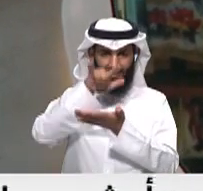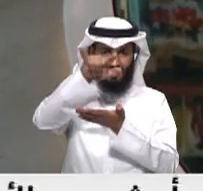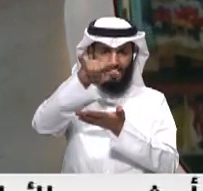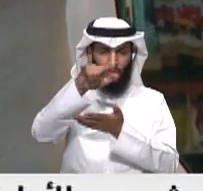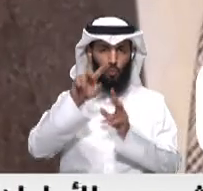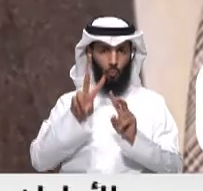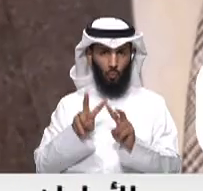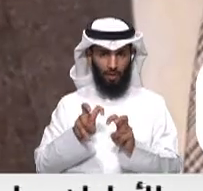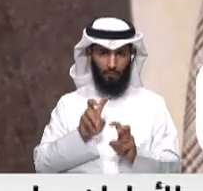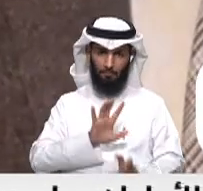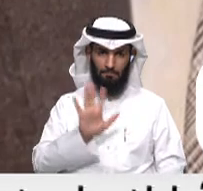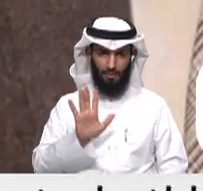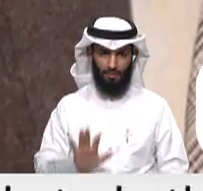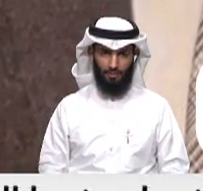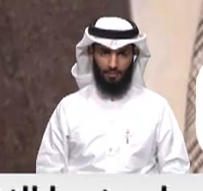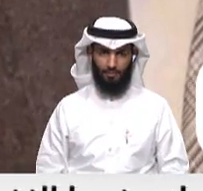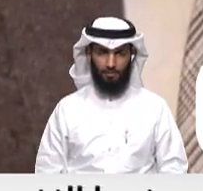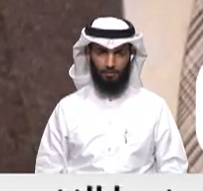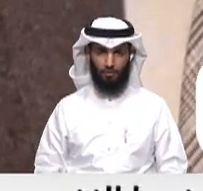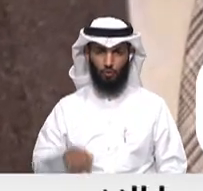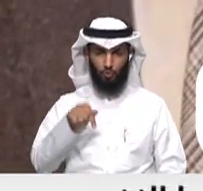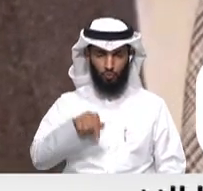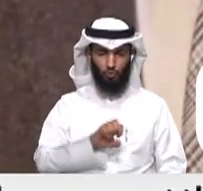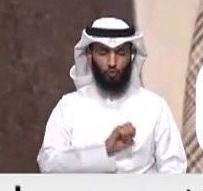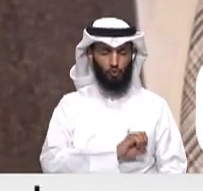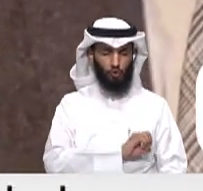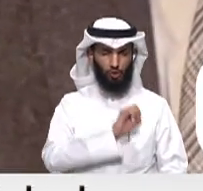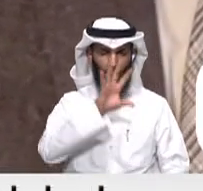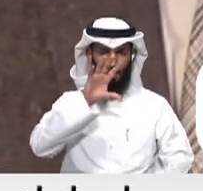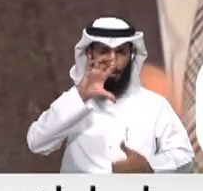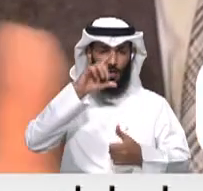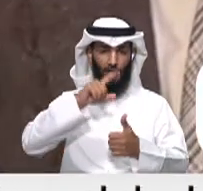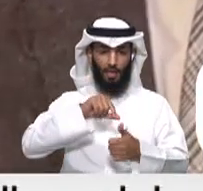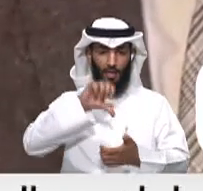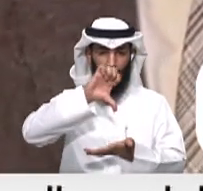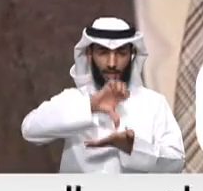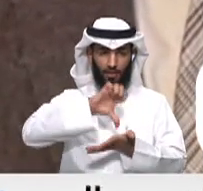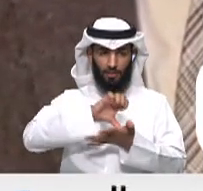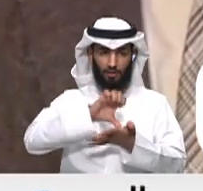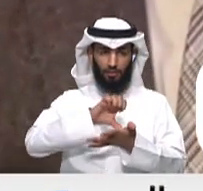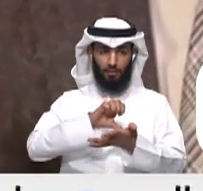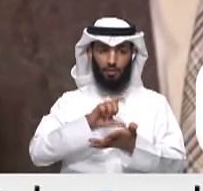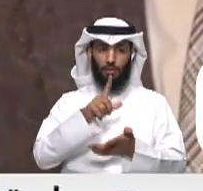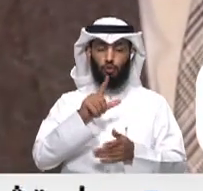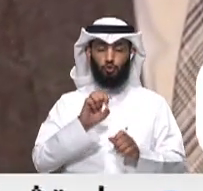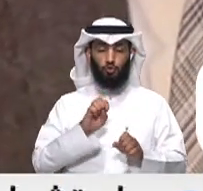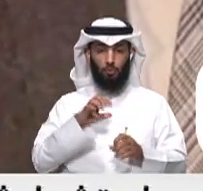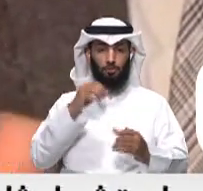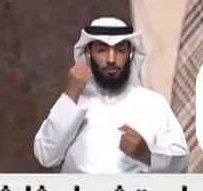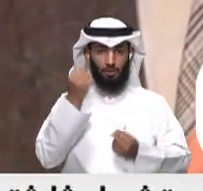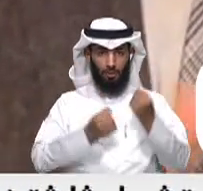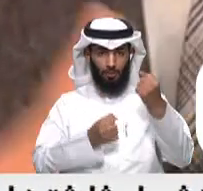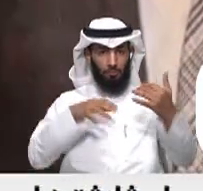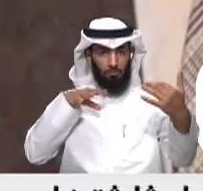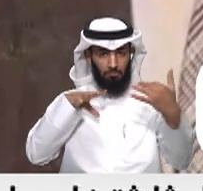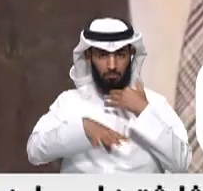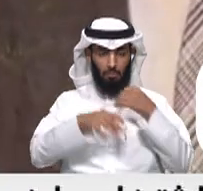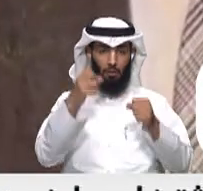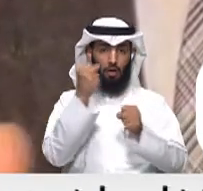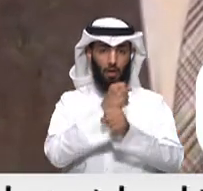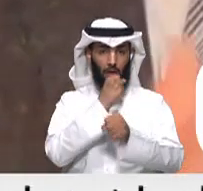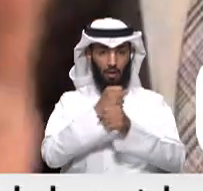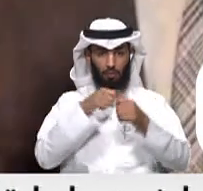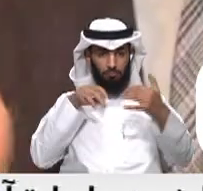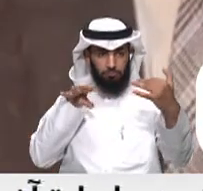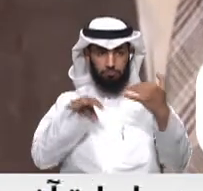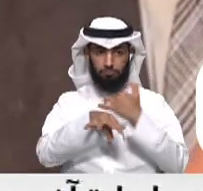الحياة في إيران منذ الساعات الصباح الأولى تسير وفق ما تسير فيه في الأيام العادية والأيام الطبيعية، وكأن هناك